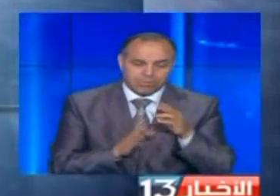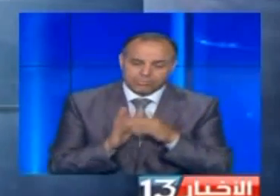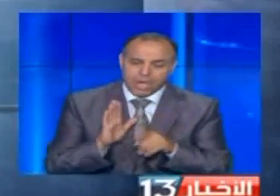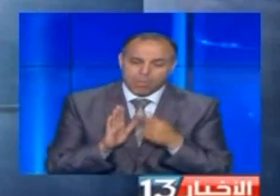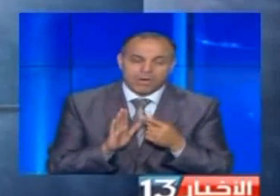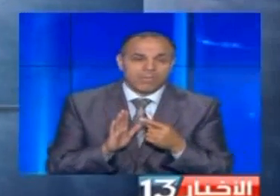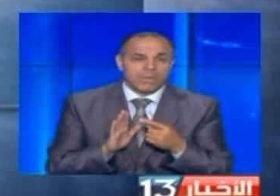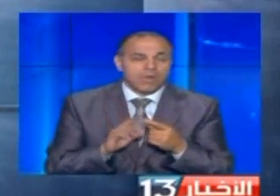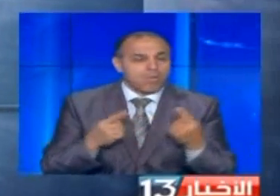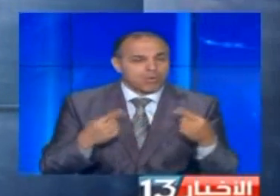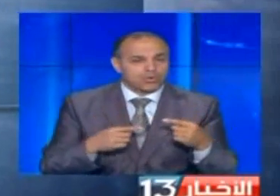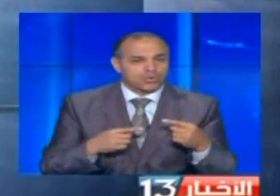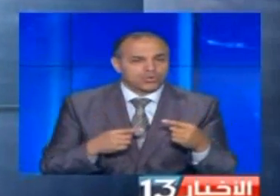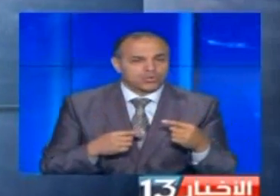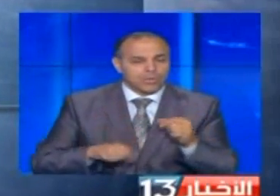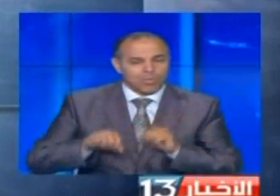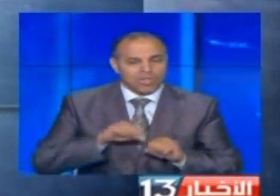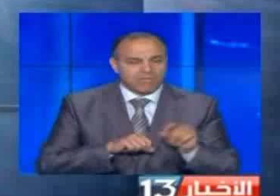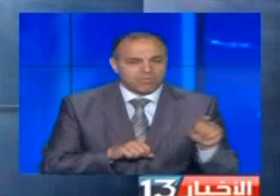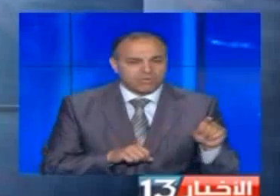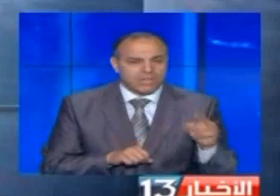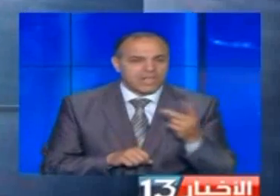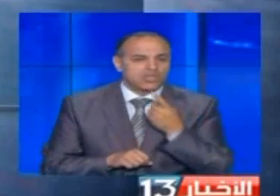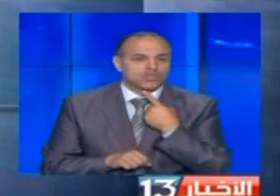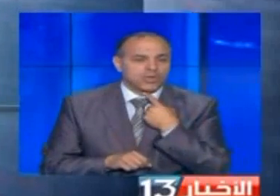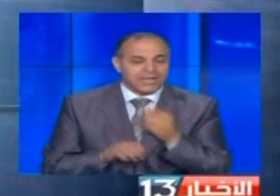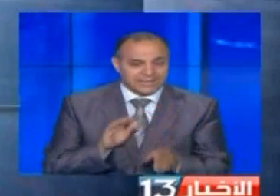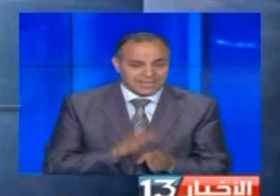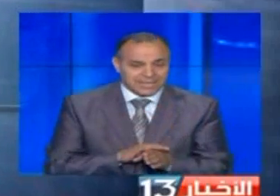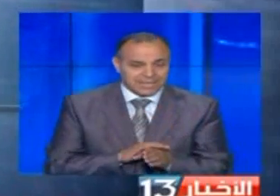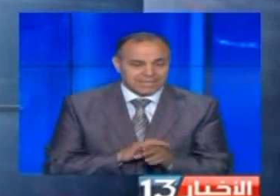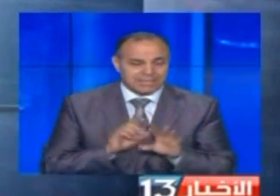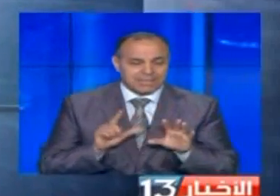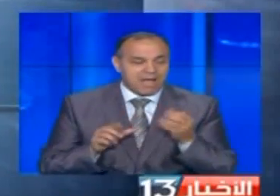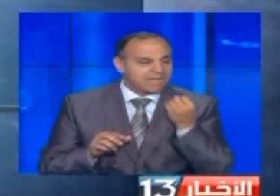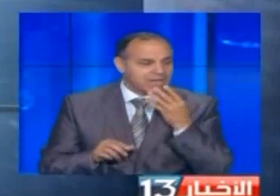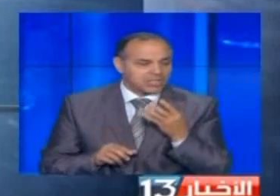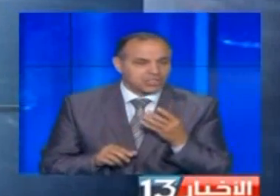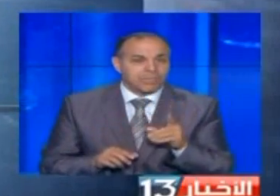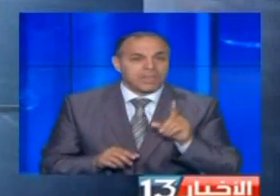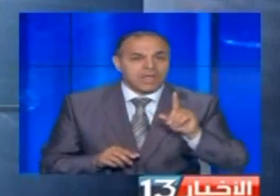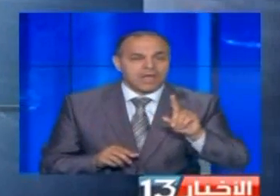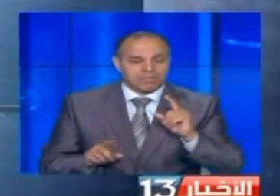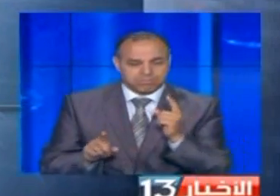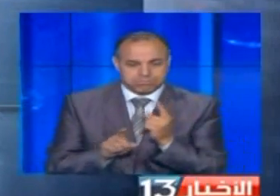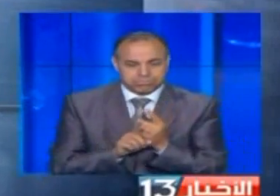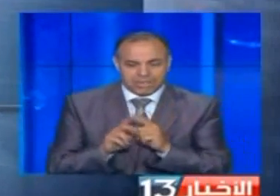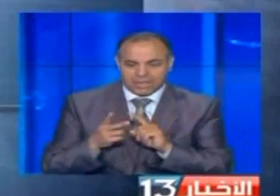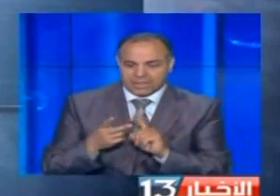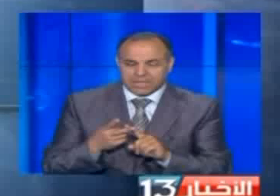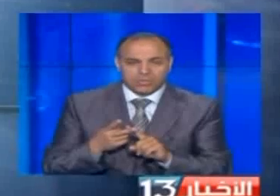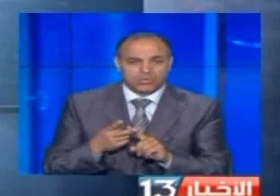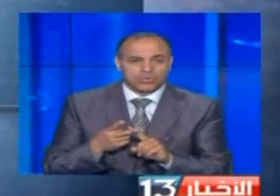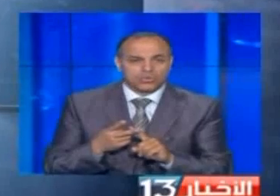الأولى بمواجهة البلد المضيف في 2 جوان انطلاقا من 7 مساء، على أن يلتقي في مباراته الثانية